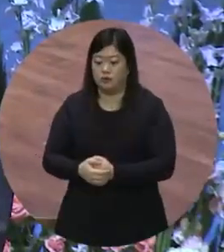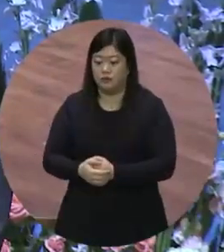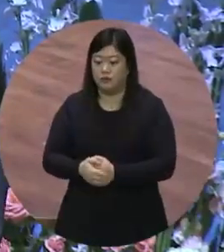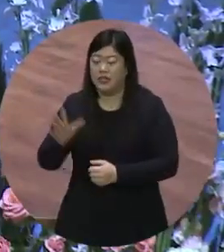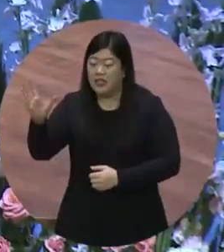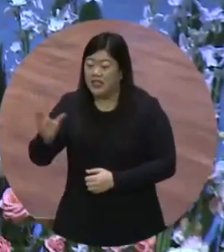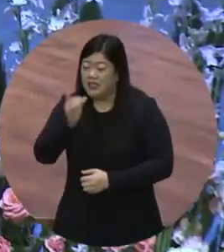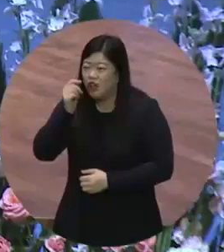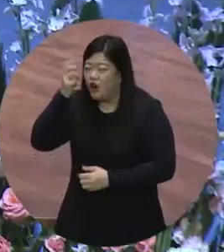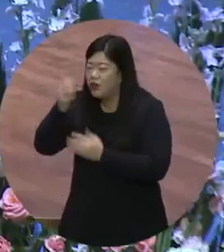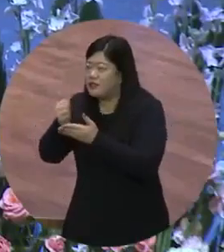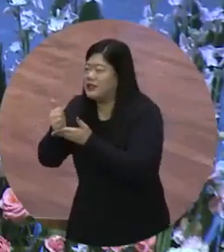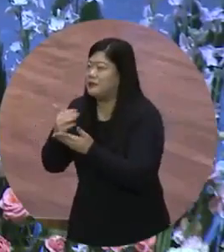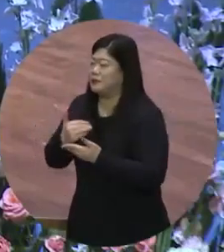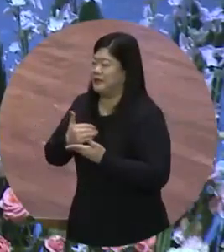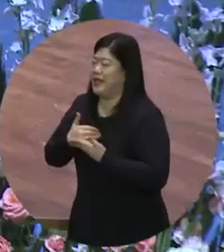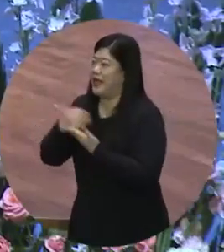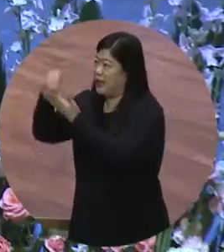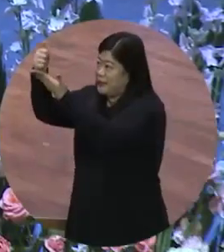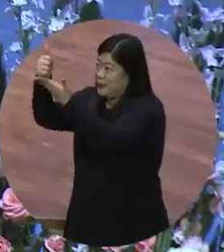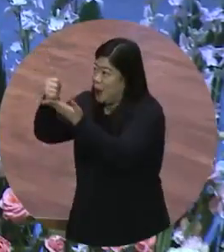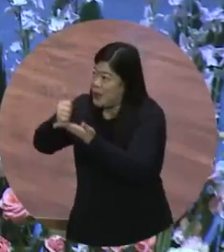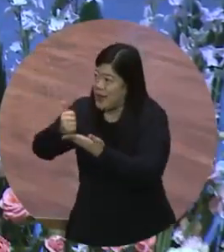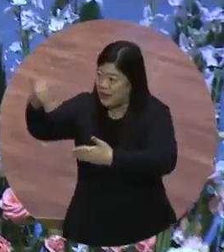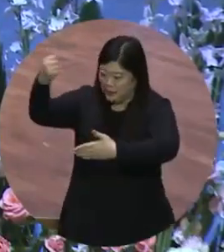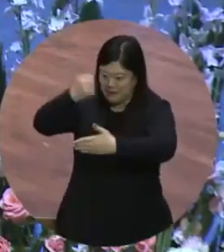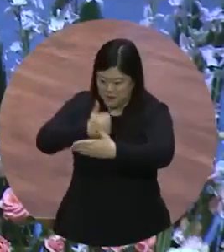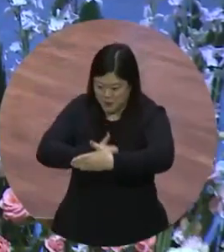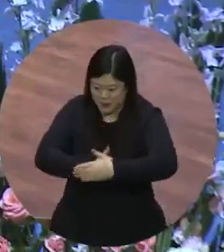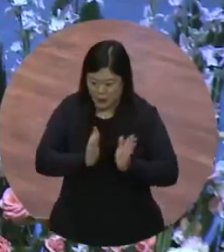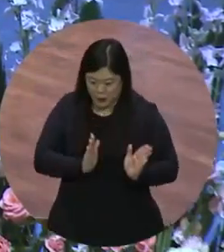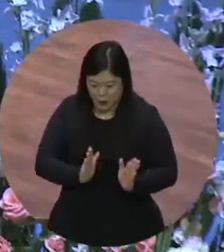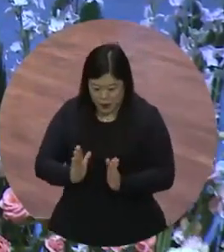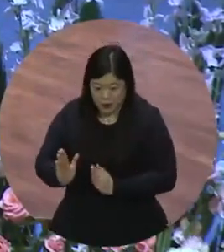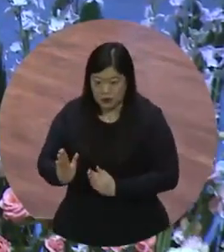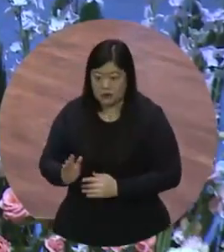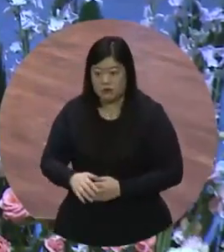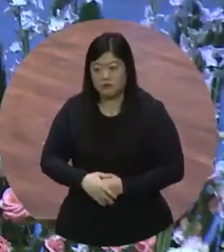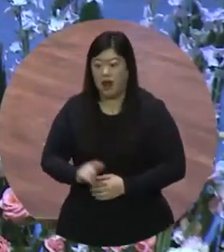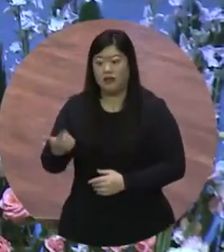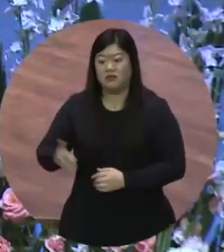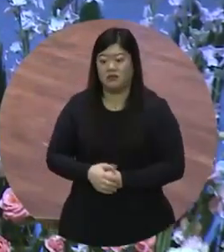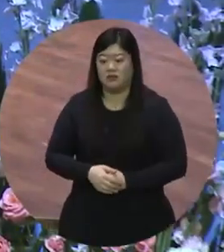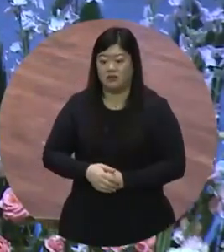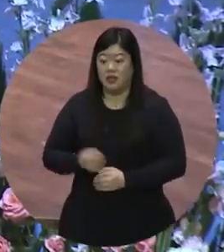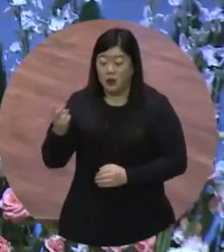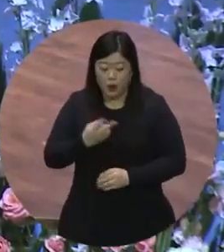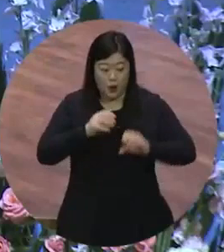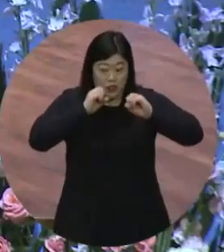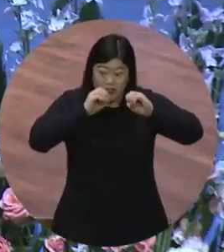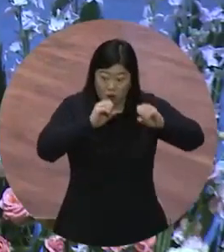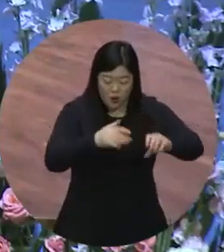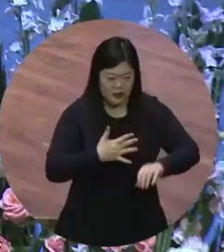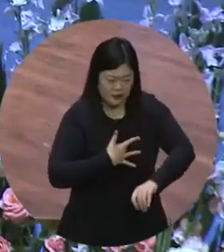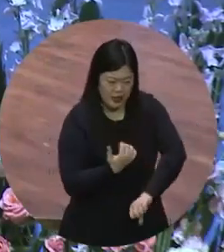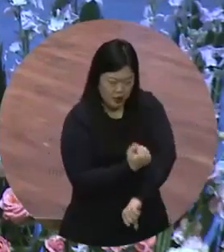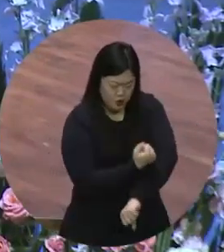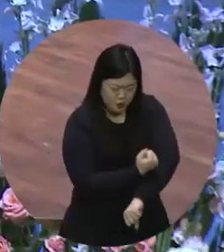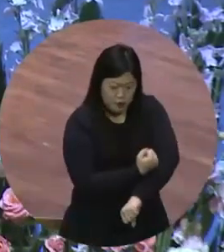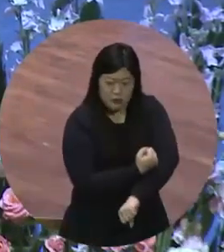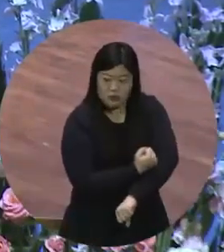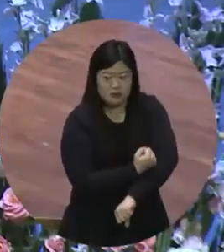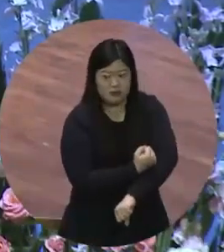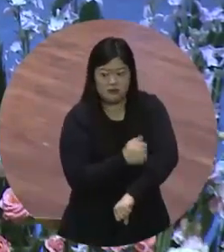아니에요. 우리 힘으로 하는 게 아니에요. 성령의 힘으로 하는 거예요. 주의 일을 할 때 성령의